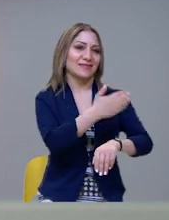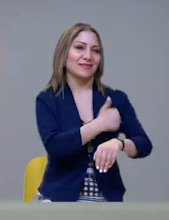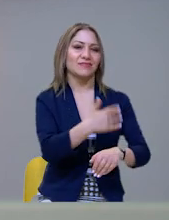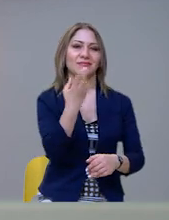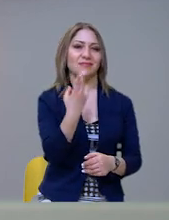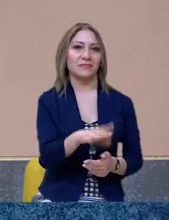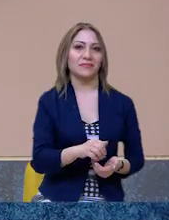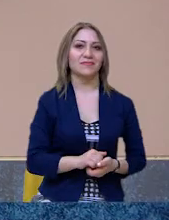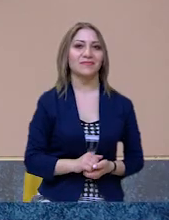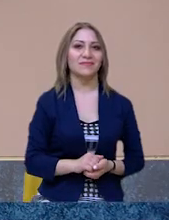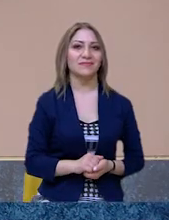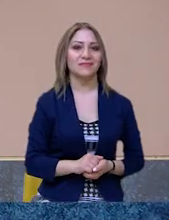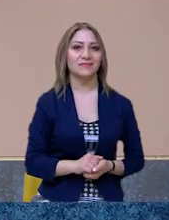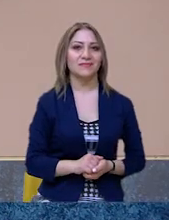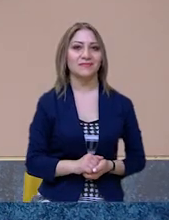հիմացինը